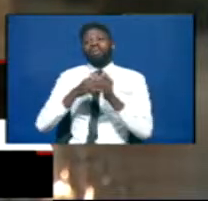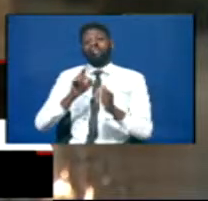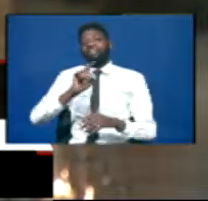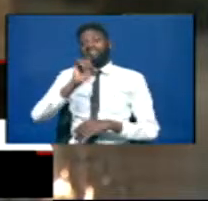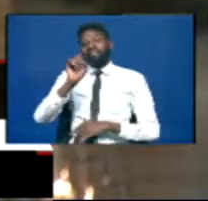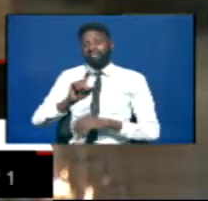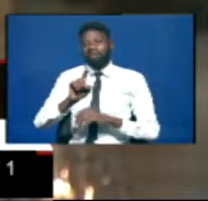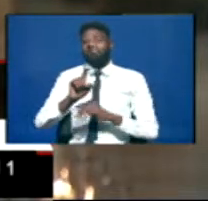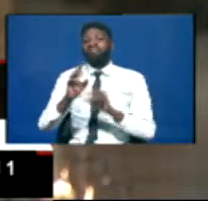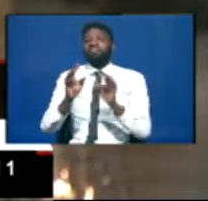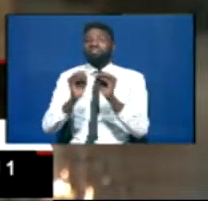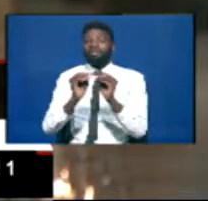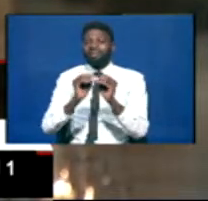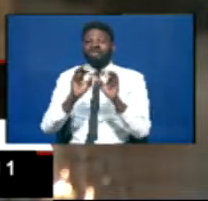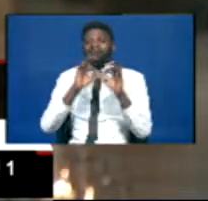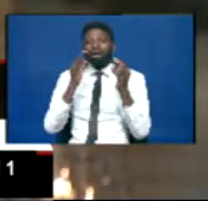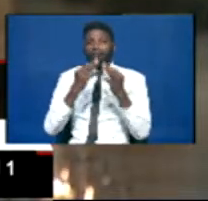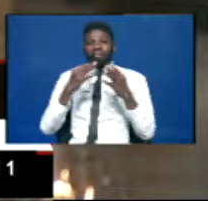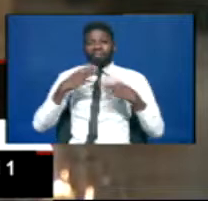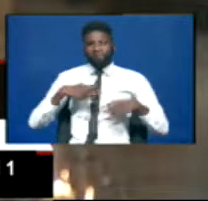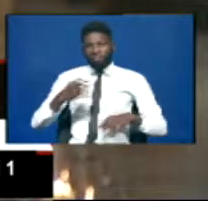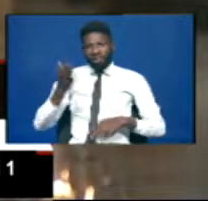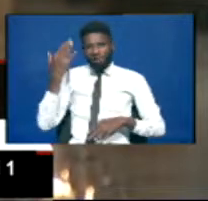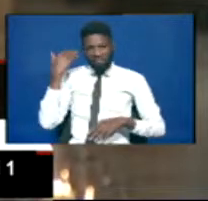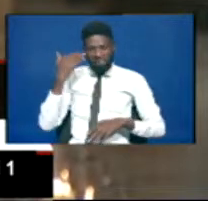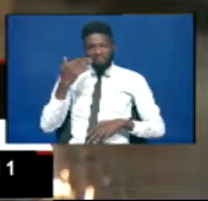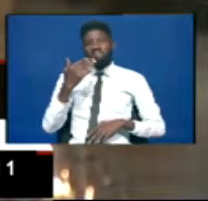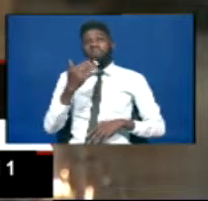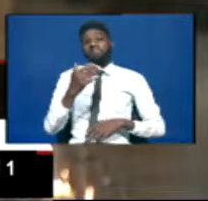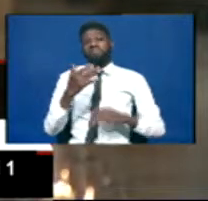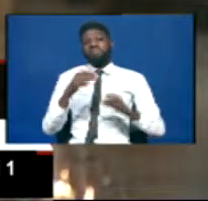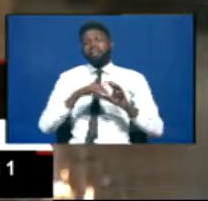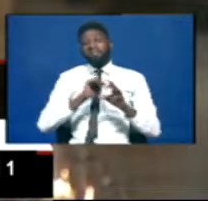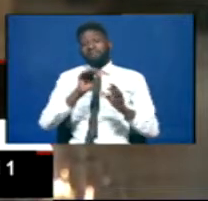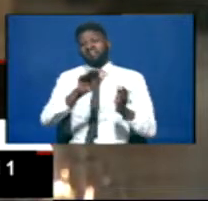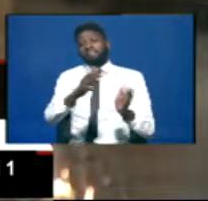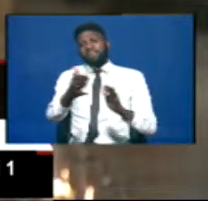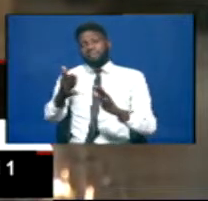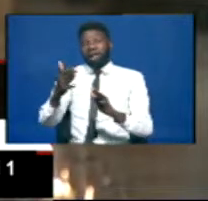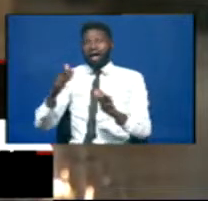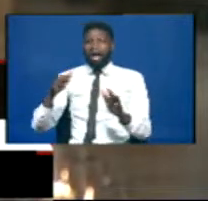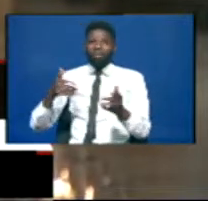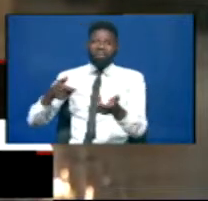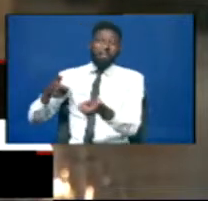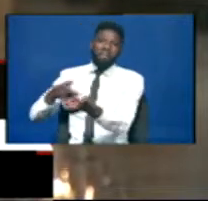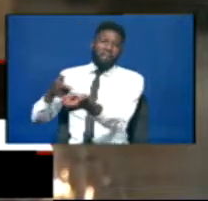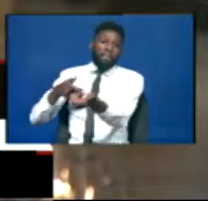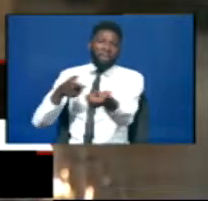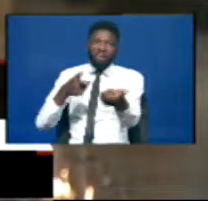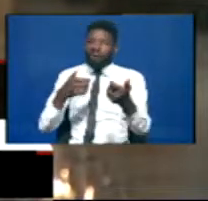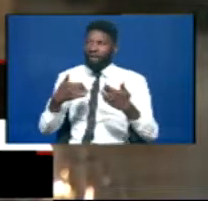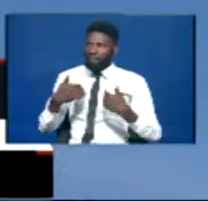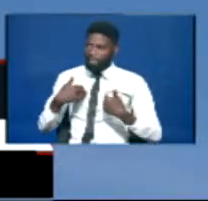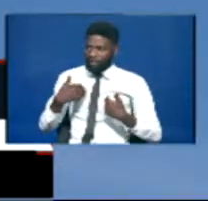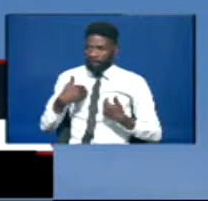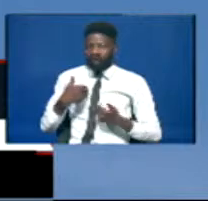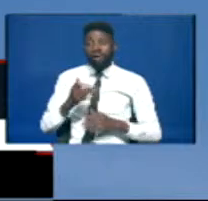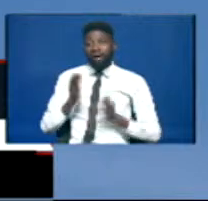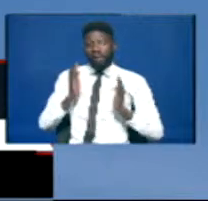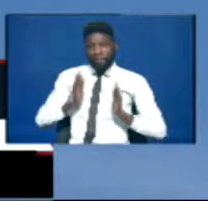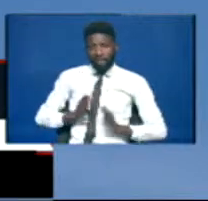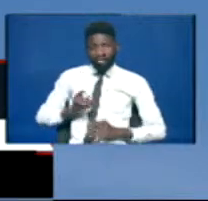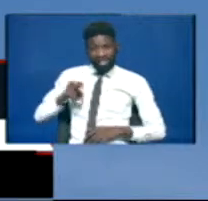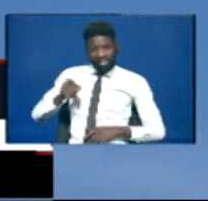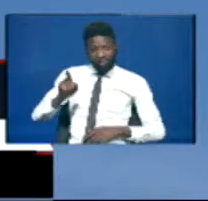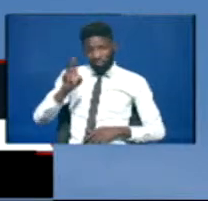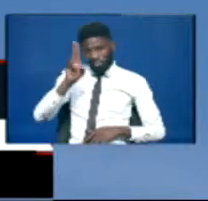waathiriwa na manusura wa tukio la ufyatuaji risasi shuleni tarehe 24 mwezi uliopita, ambapo mpiganaji aliyeuawa na